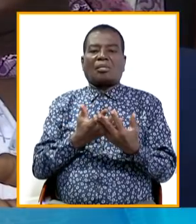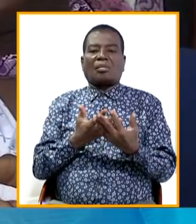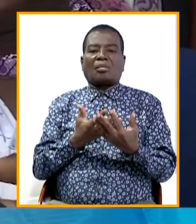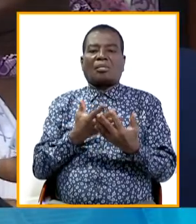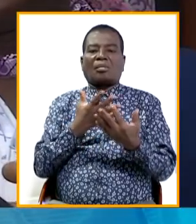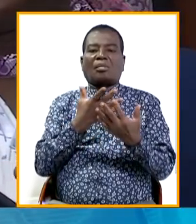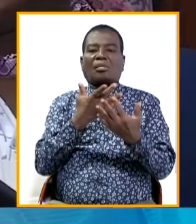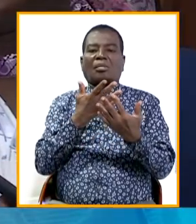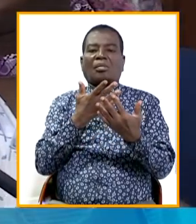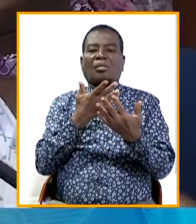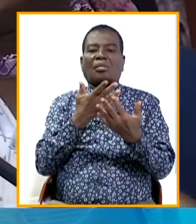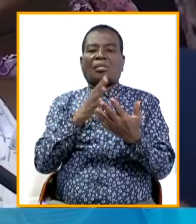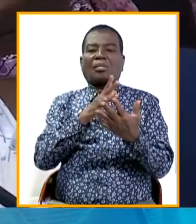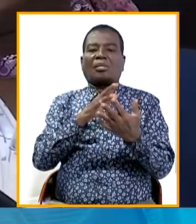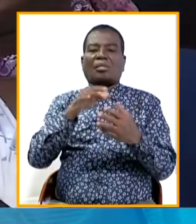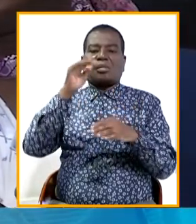sur